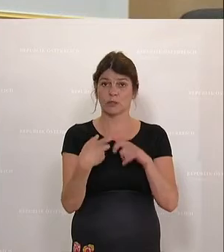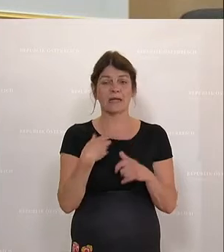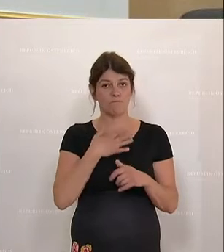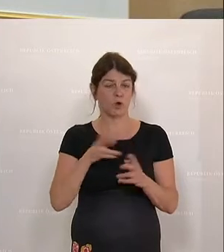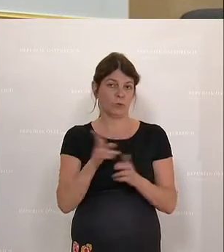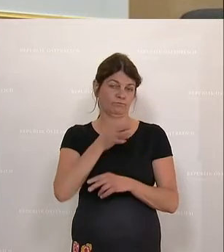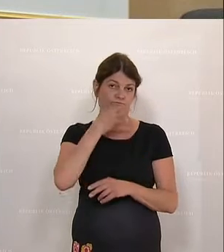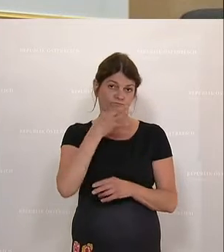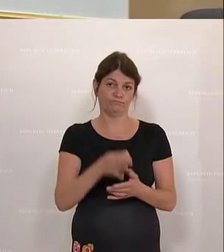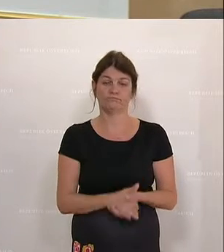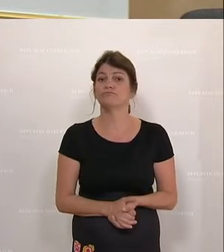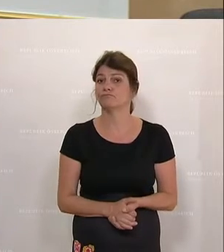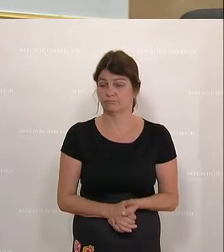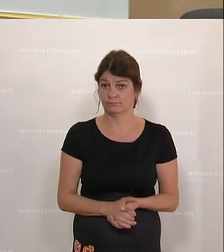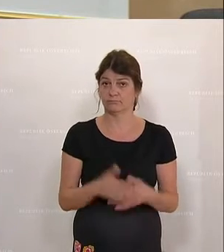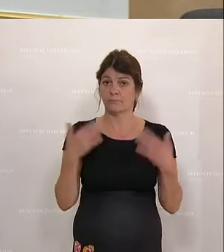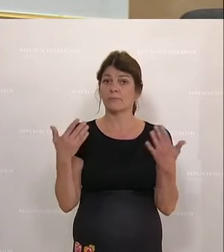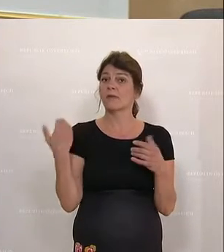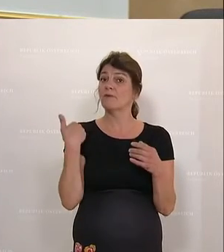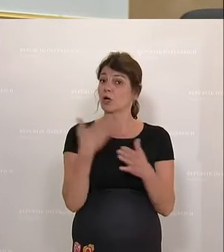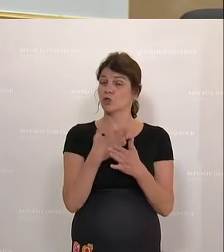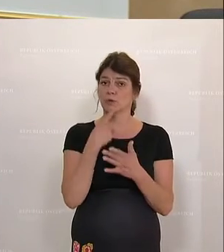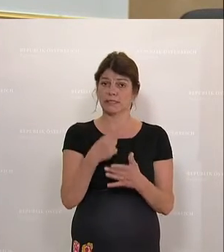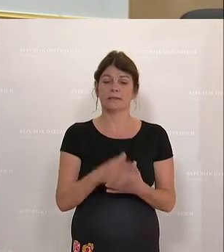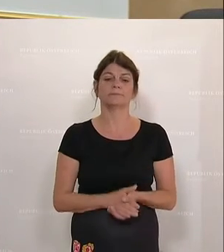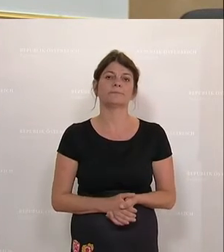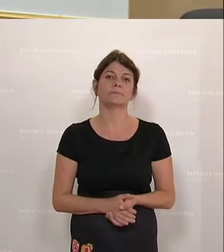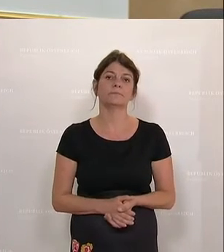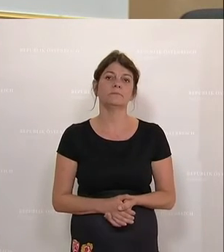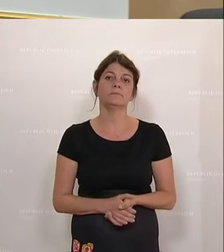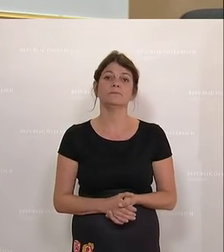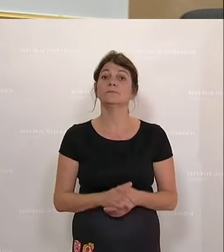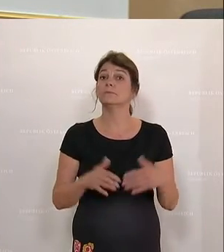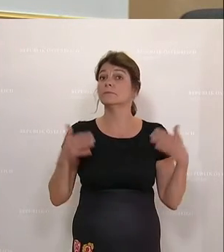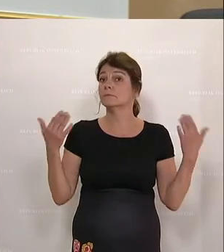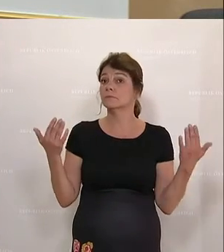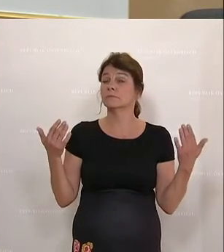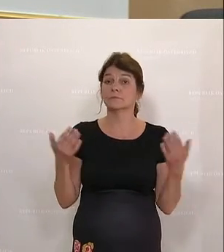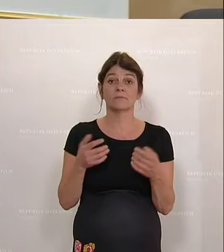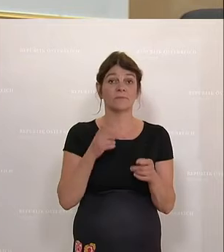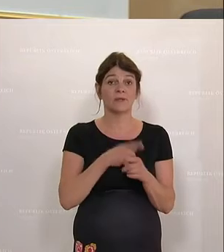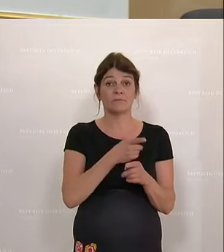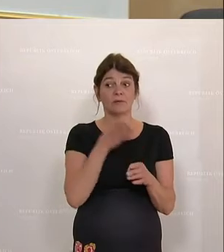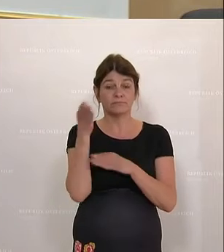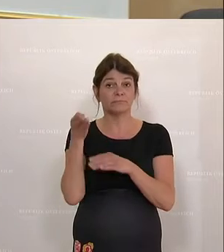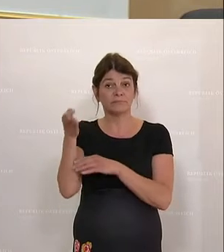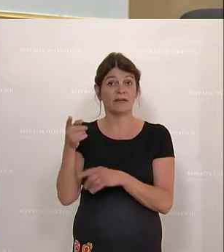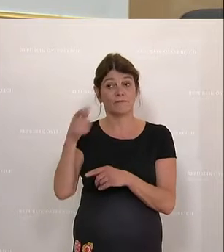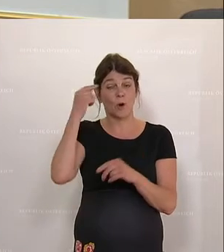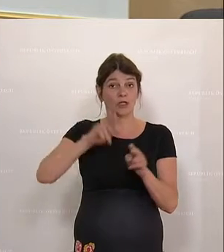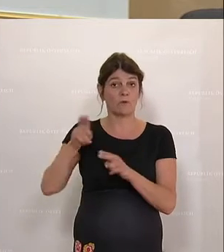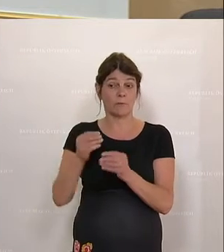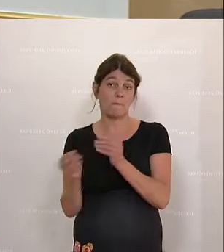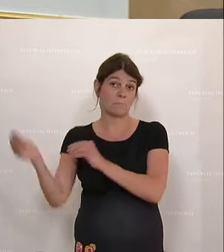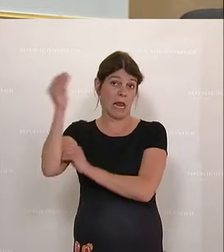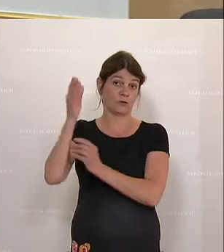sagen. Es wurde schon erwähnt, der Zulauf zur Volksanwaltschaft hat sich